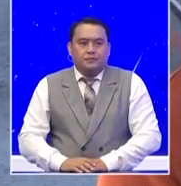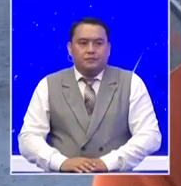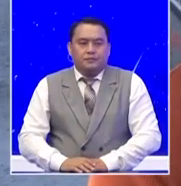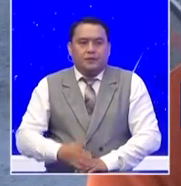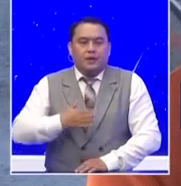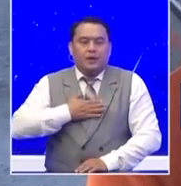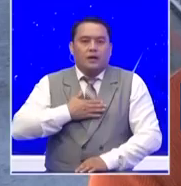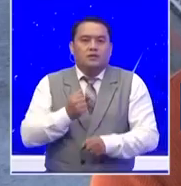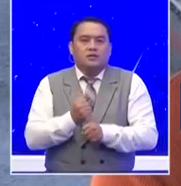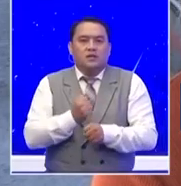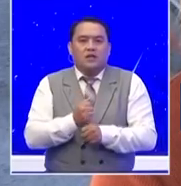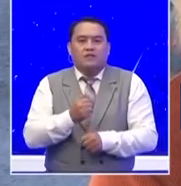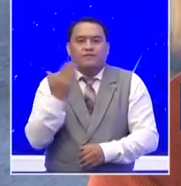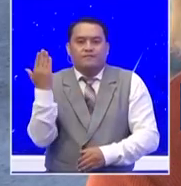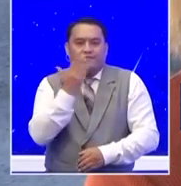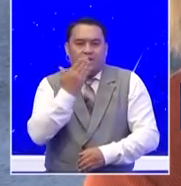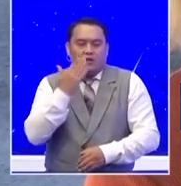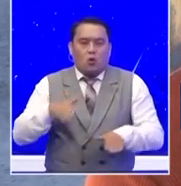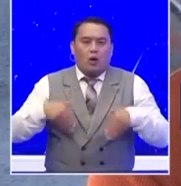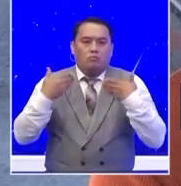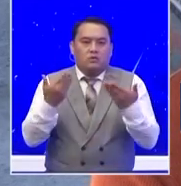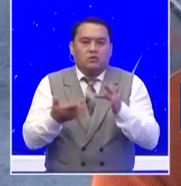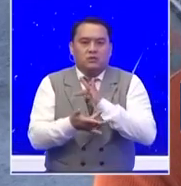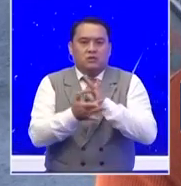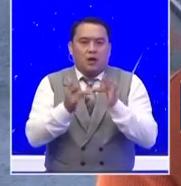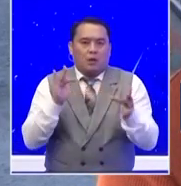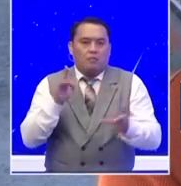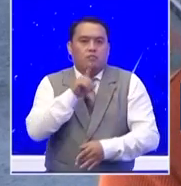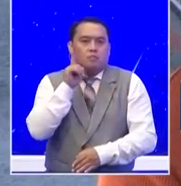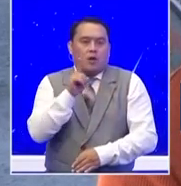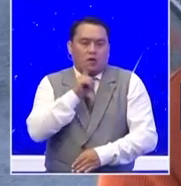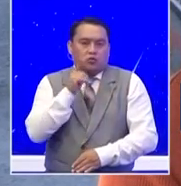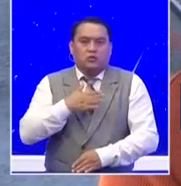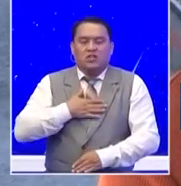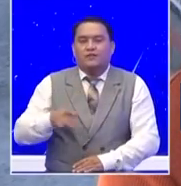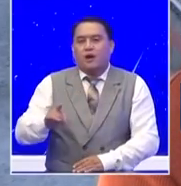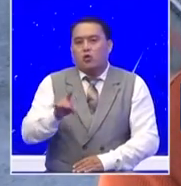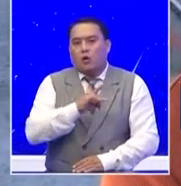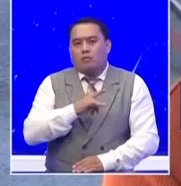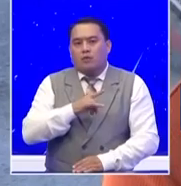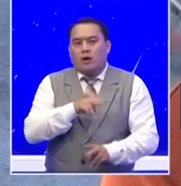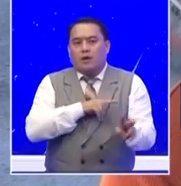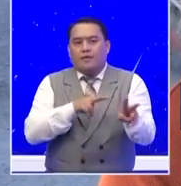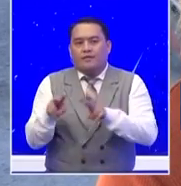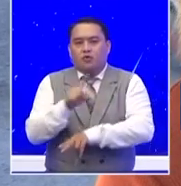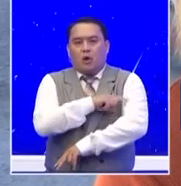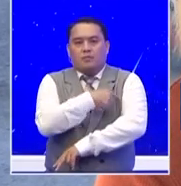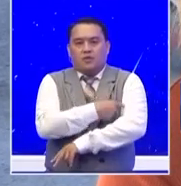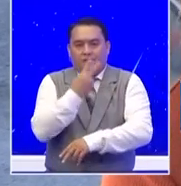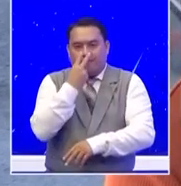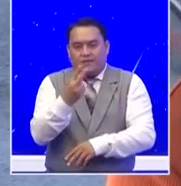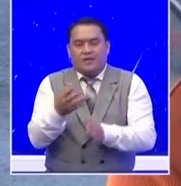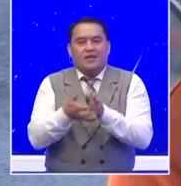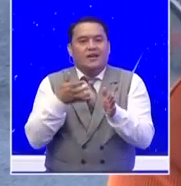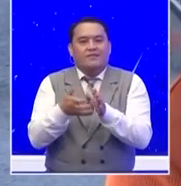Я сделала видеообращение через социальные сети. В свое время молодежь, выходцы из нашего района, промониторили аптеки. Мы видели, в селе